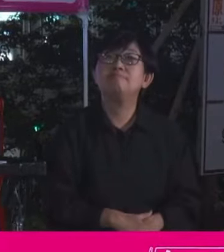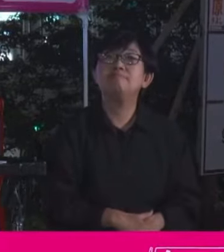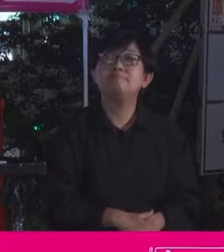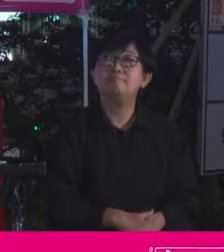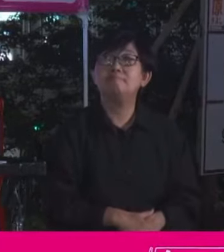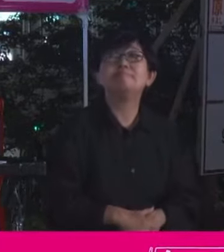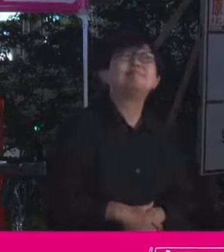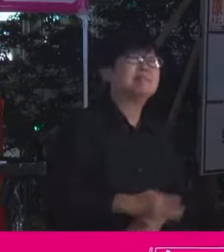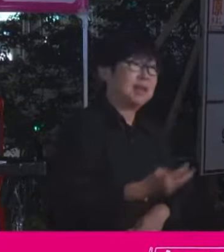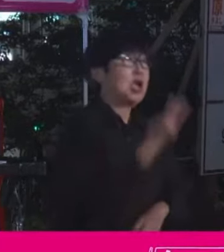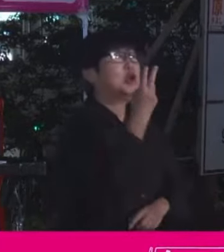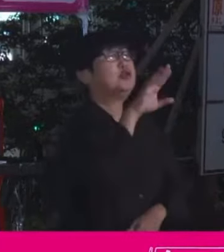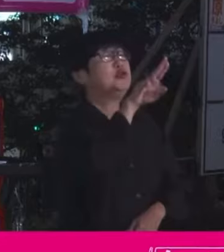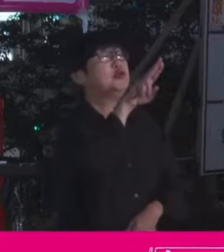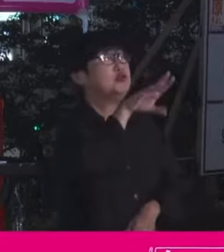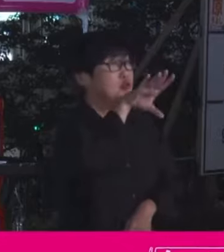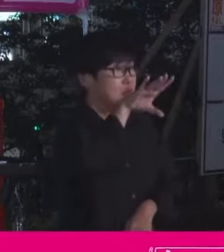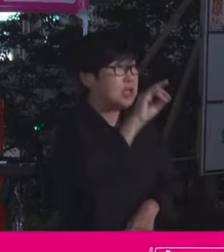有機フッ素化合物、